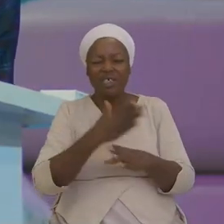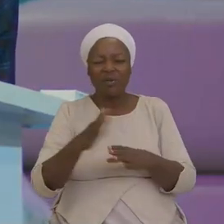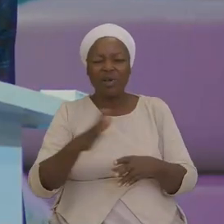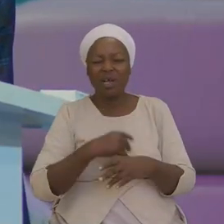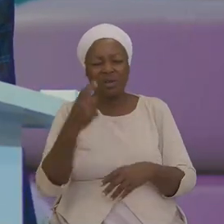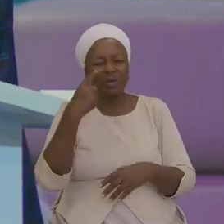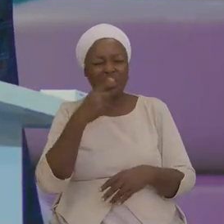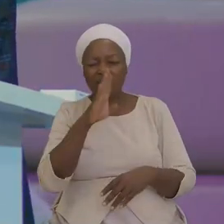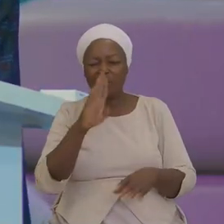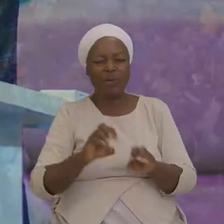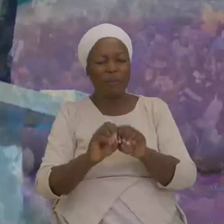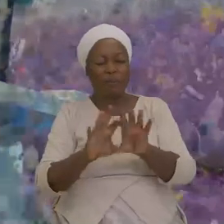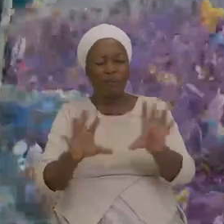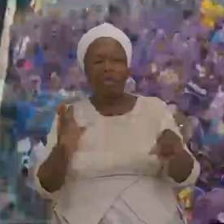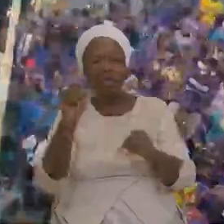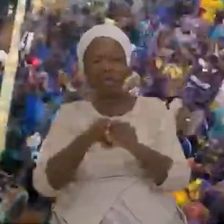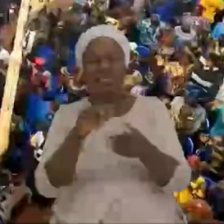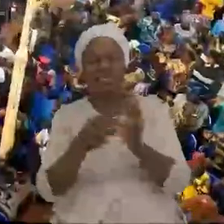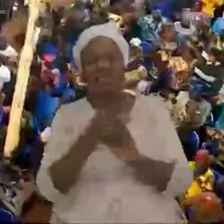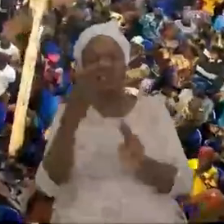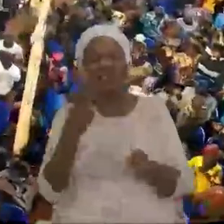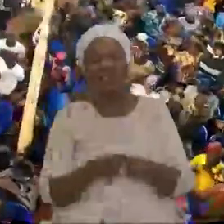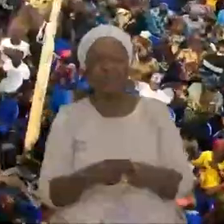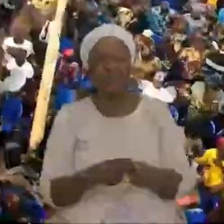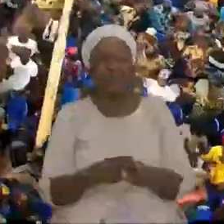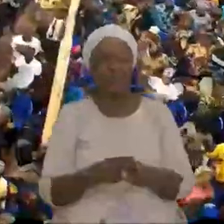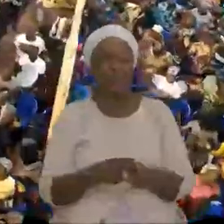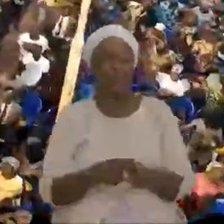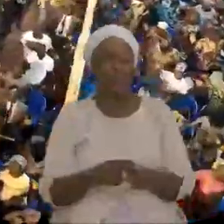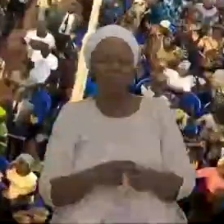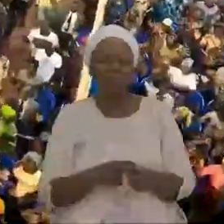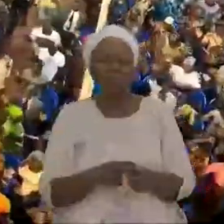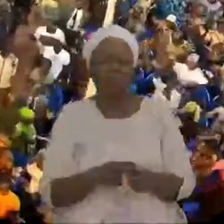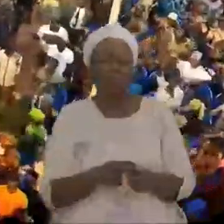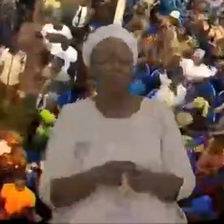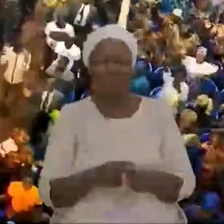cécité disparaissent et que ta vue soit claire maintenant.